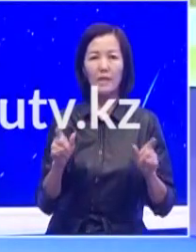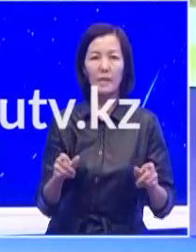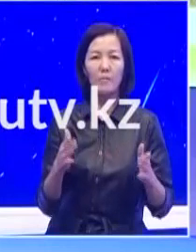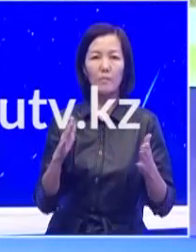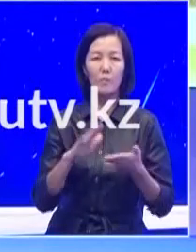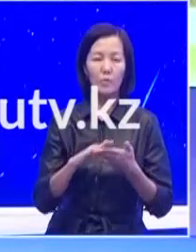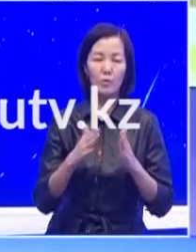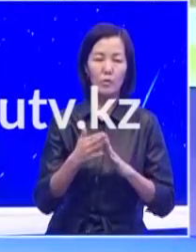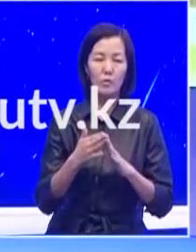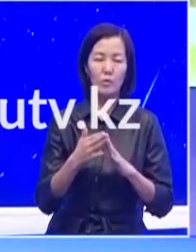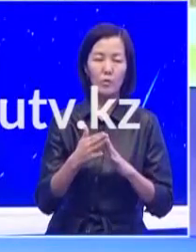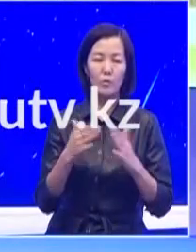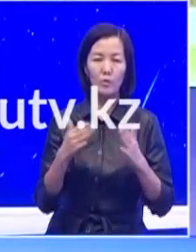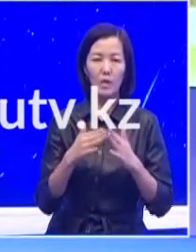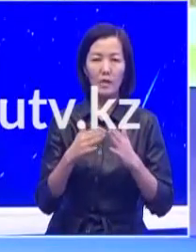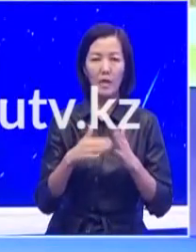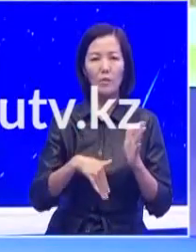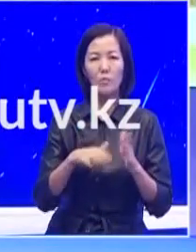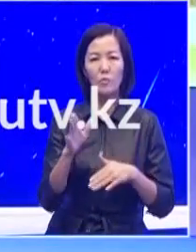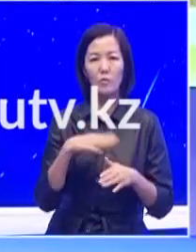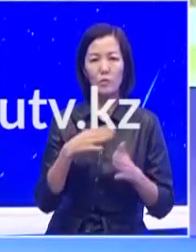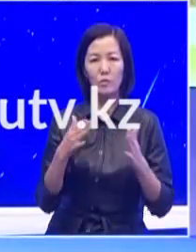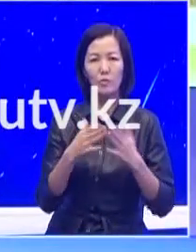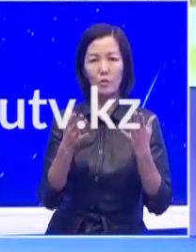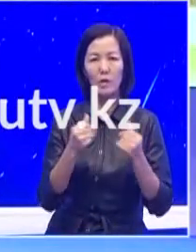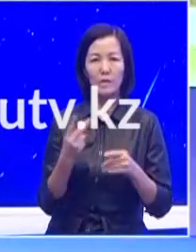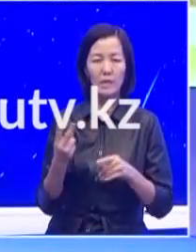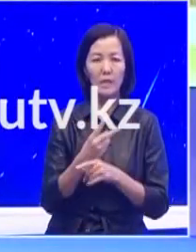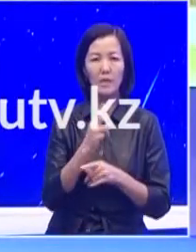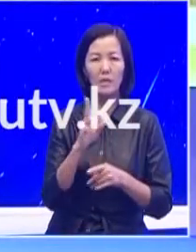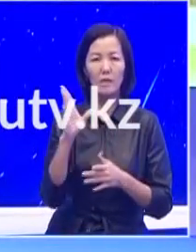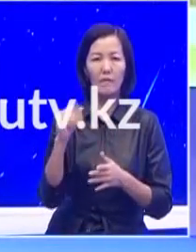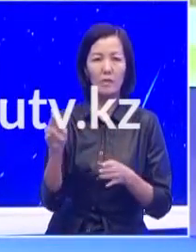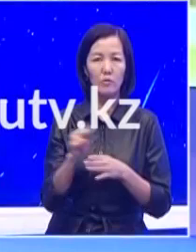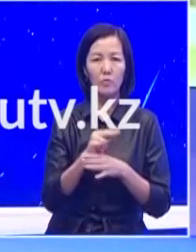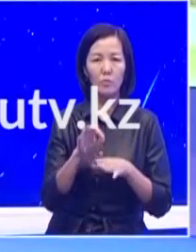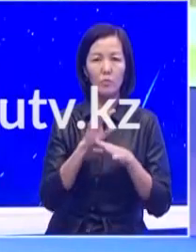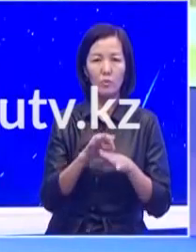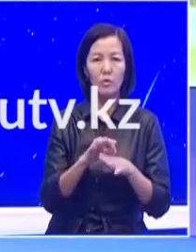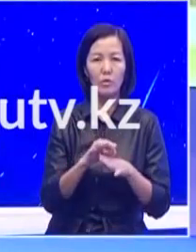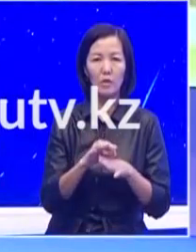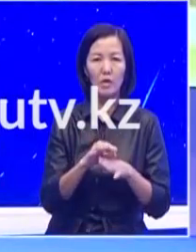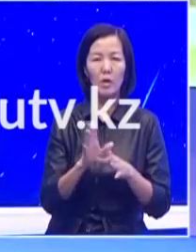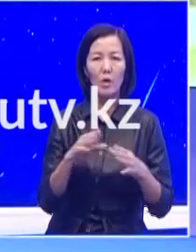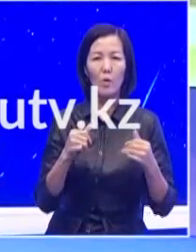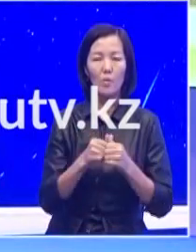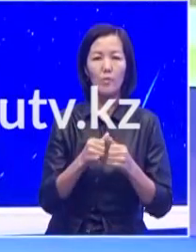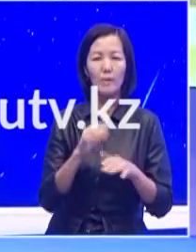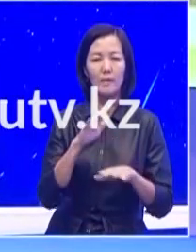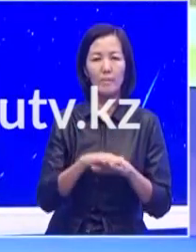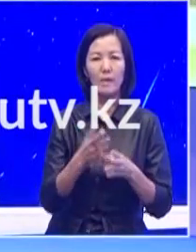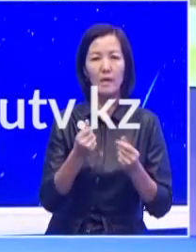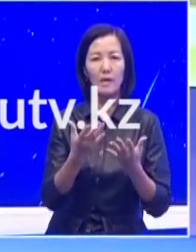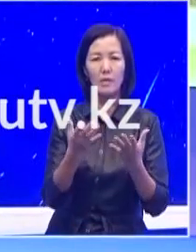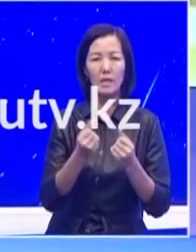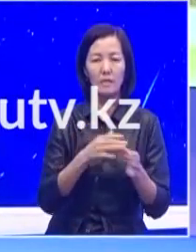Сулық тұрғын үй жағдайын жақсартты. Бірі баспаналы болса, екіншісі пәтерлеріне жөндеу жүргізді. Бұл мүмкіндіктерді отбасы банкінен қаржы